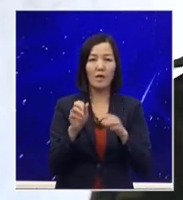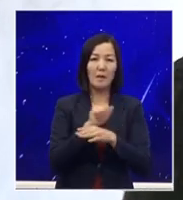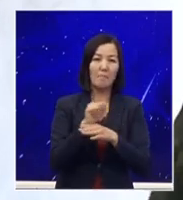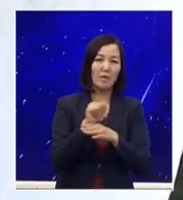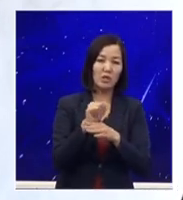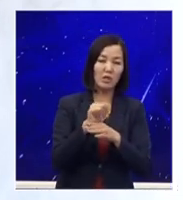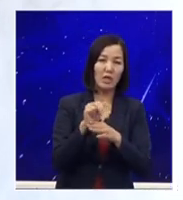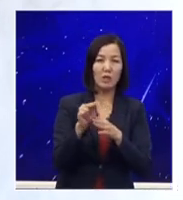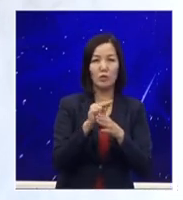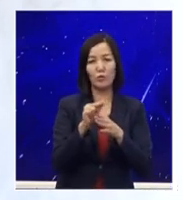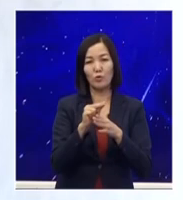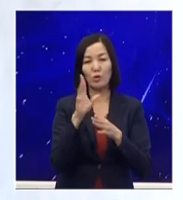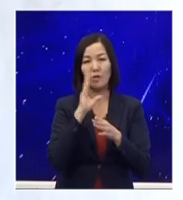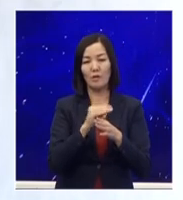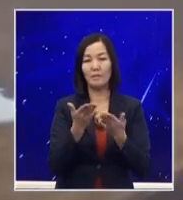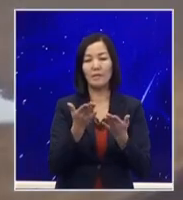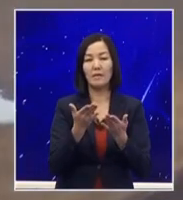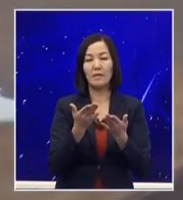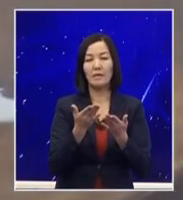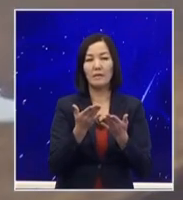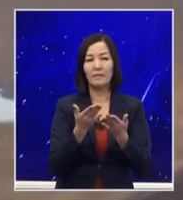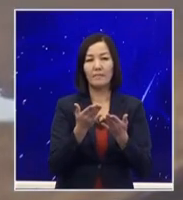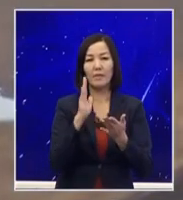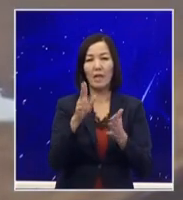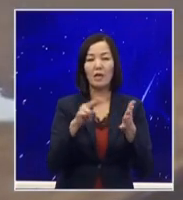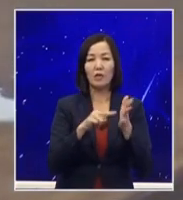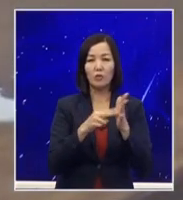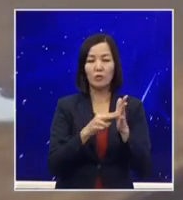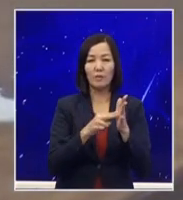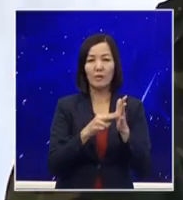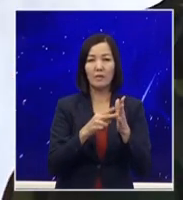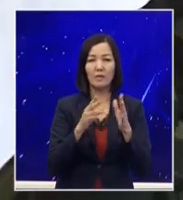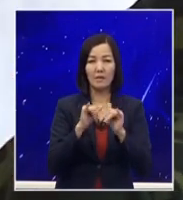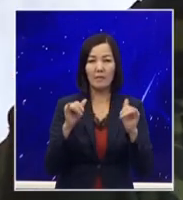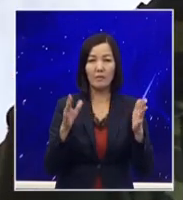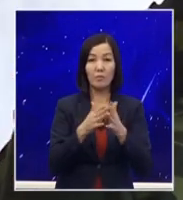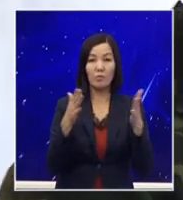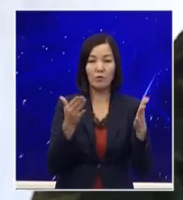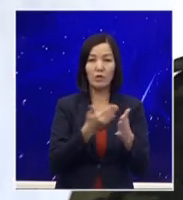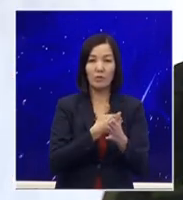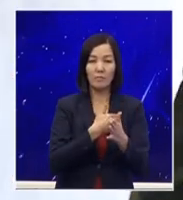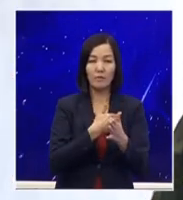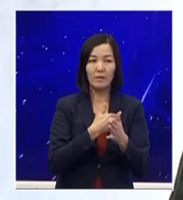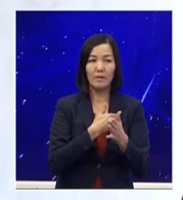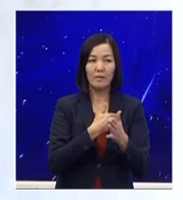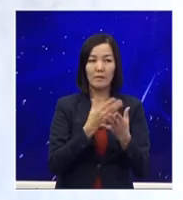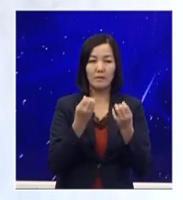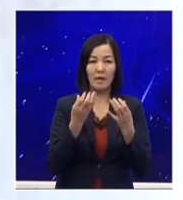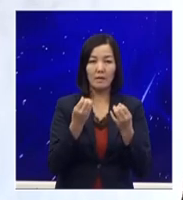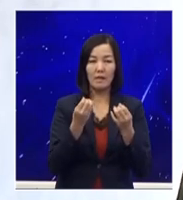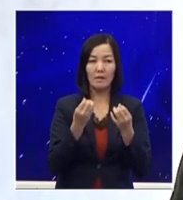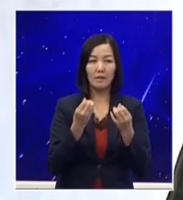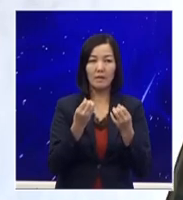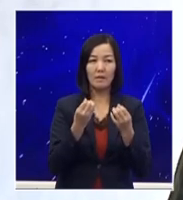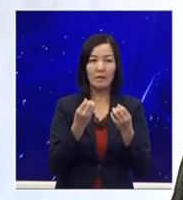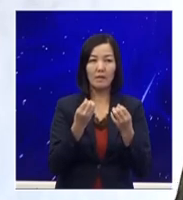машинаның нелерін қозып, пакозуы жұмыс жасаймыз. Алдағы жоспар енді осыны дамыта берейін деген, тағы да енді